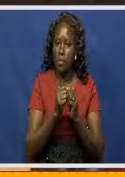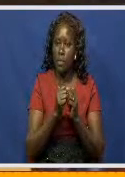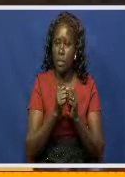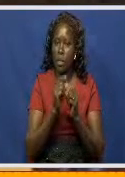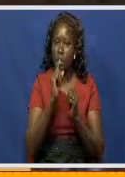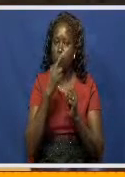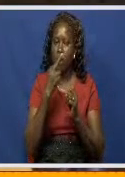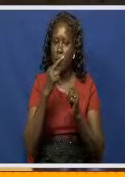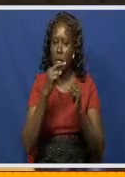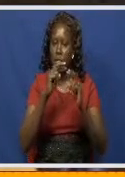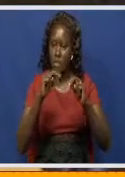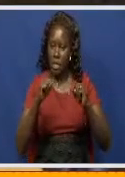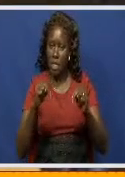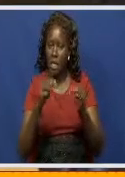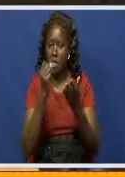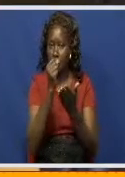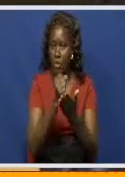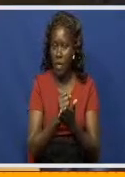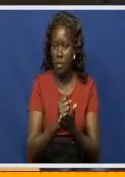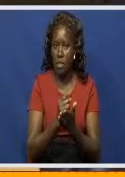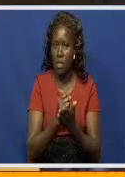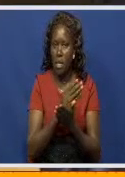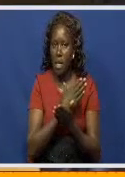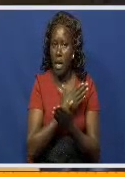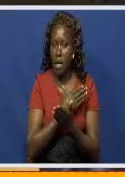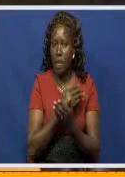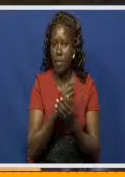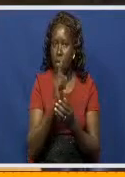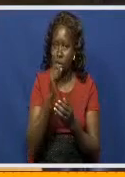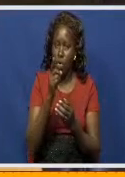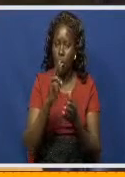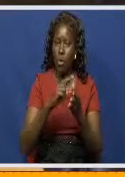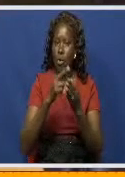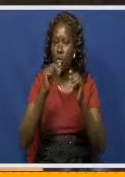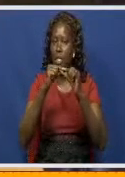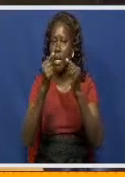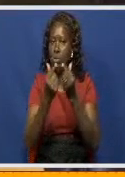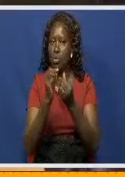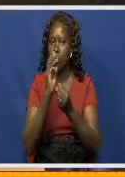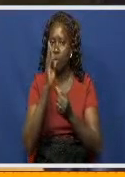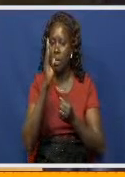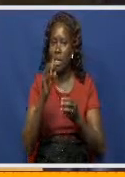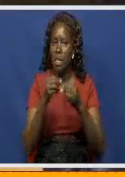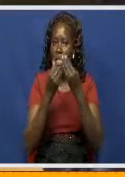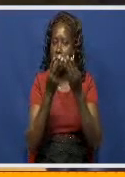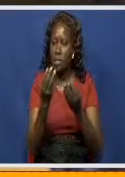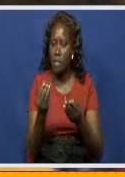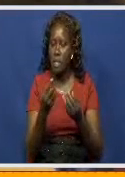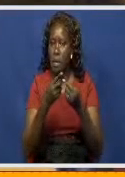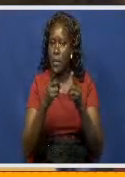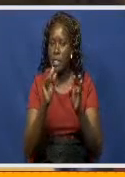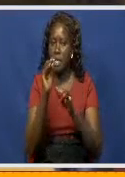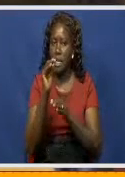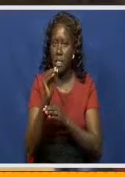ukichunguzwa na upitishwe either ukiwa wewe binafsi ama kwa kikundi utapewa huo mkopo kwa hivyo lakini ile kitu sana tunaomba